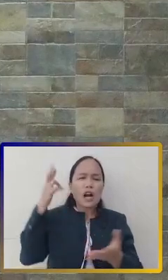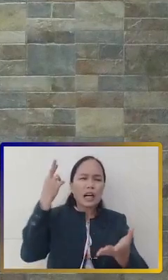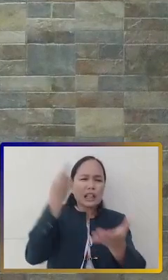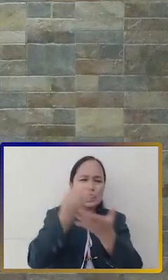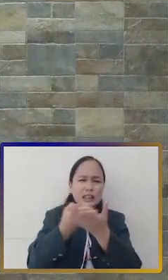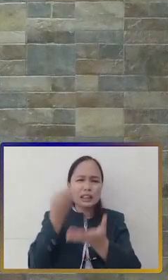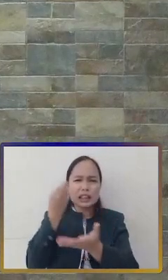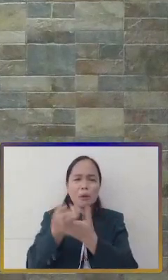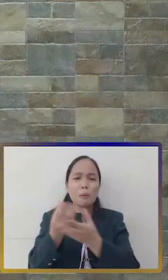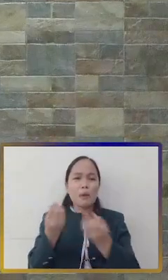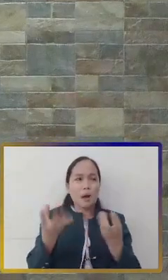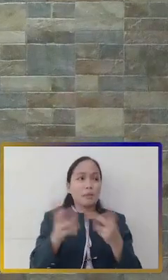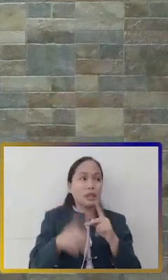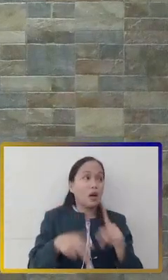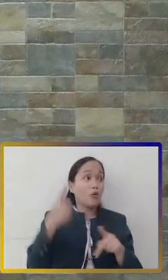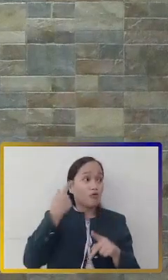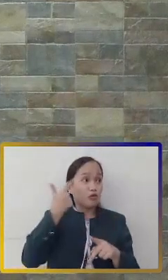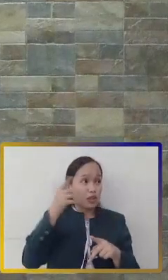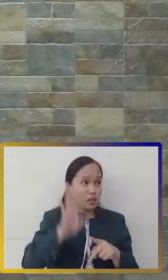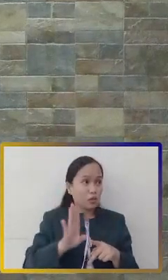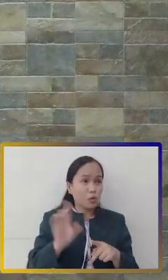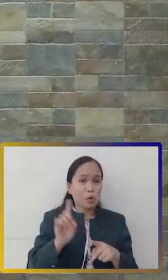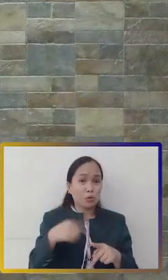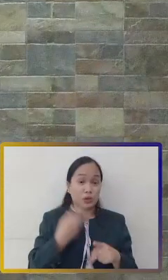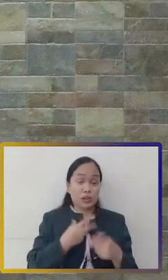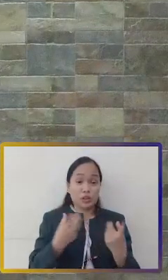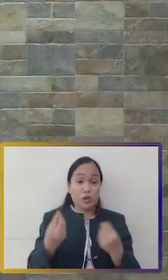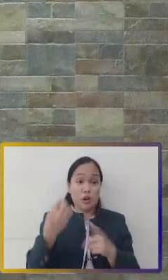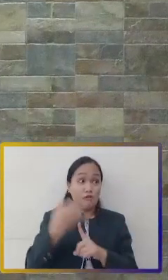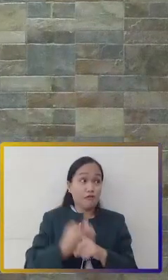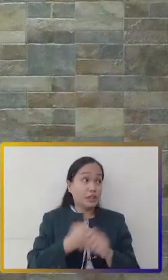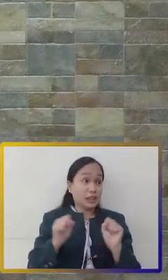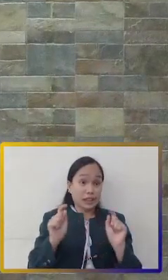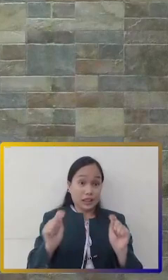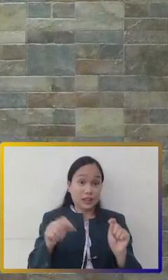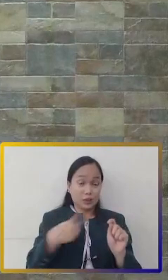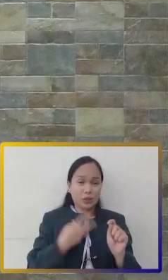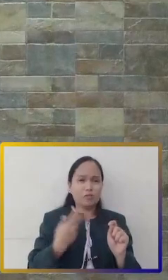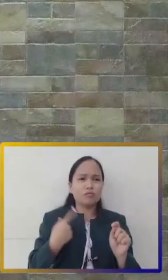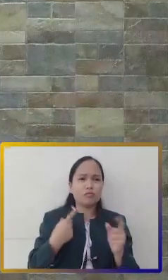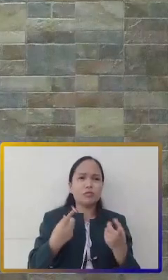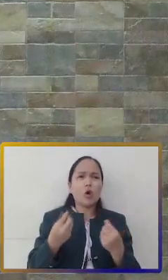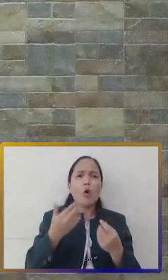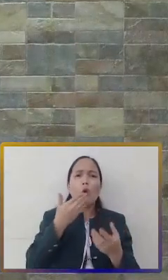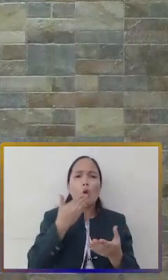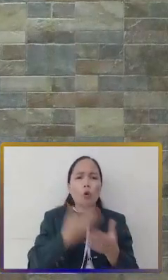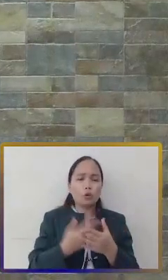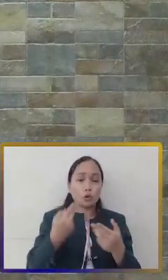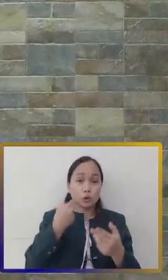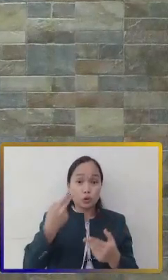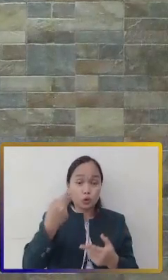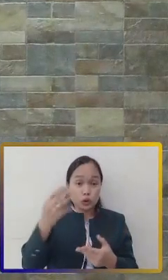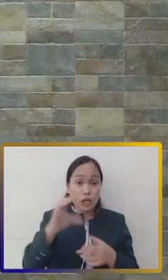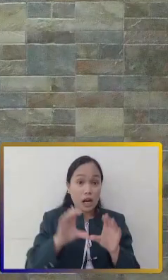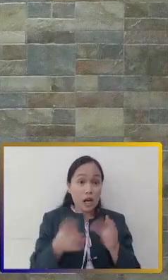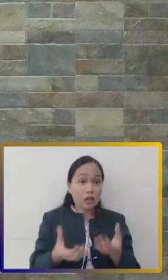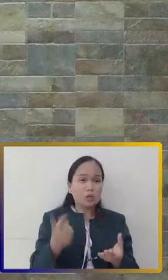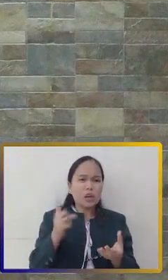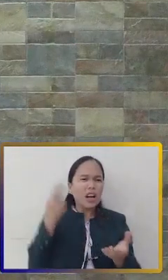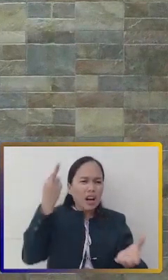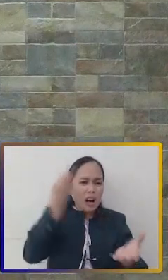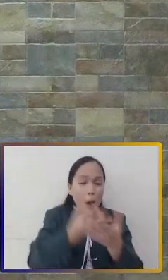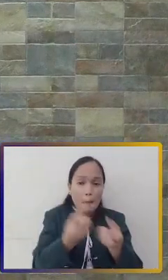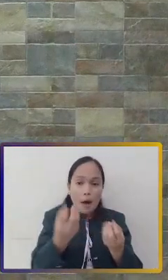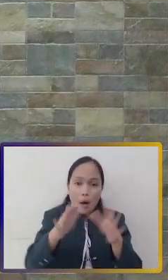sa Diyos. Yung ginagawa natin para sa every Saturday, yung good news classes, para saan yan? Para maabot pa yung mga kabataan, susunod